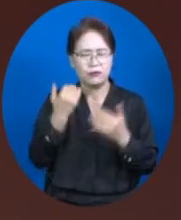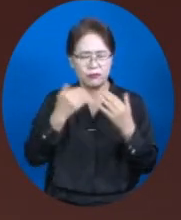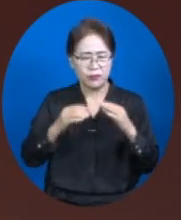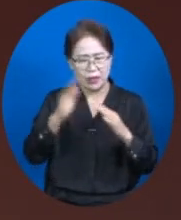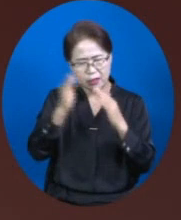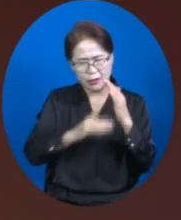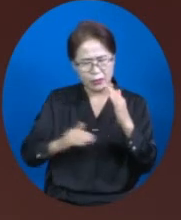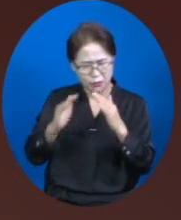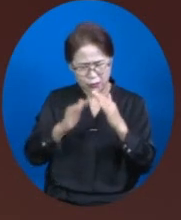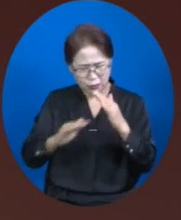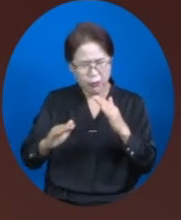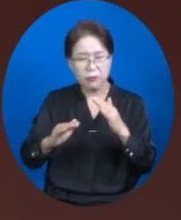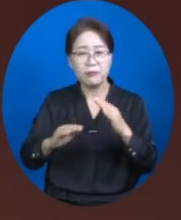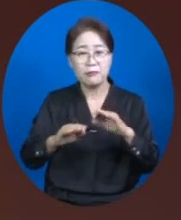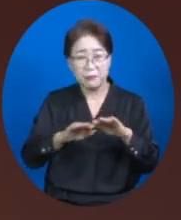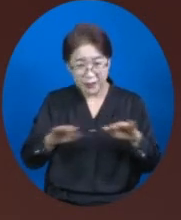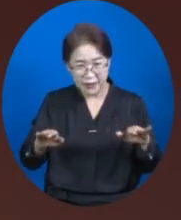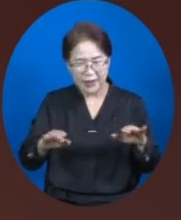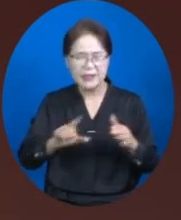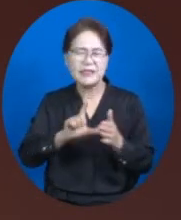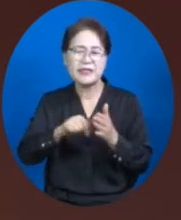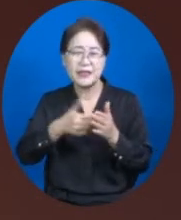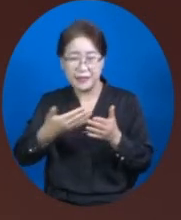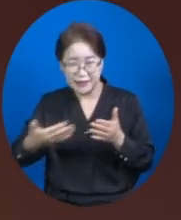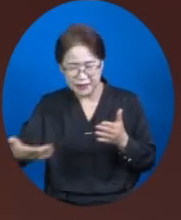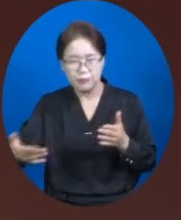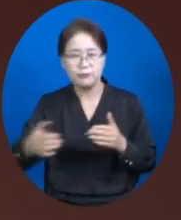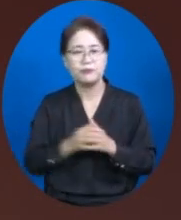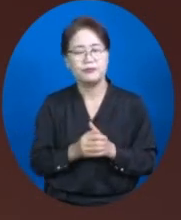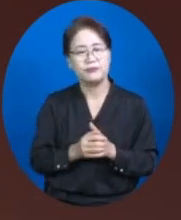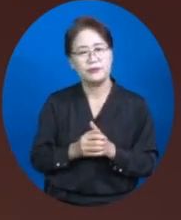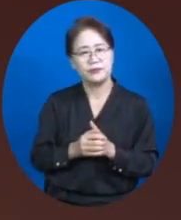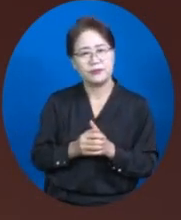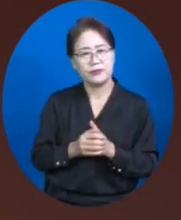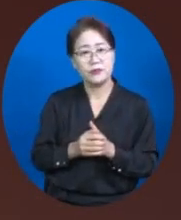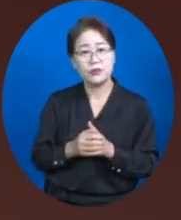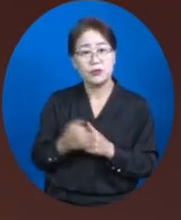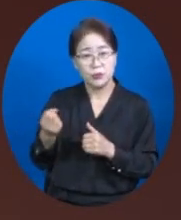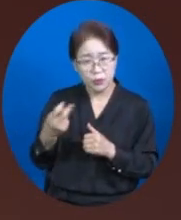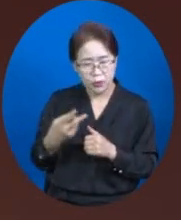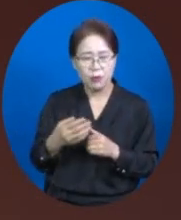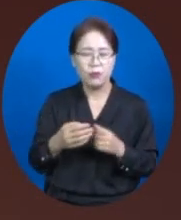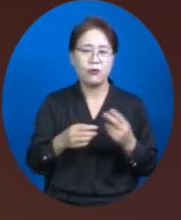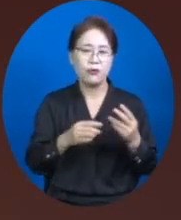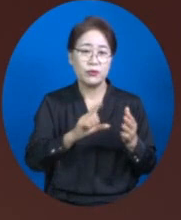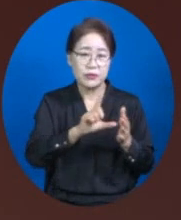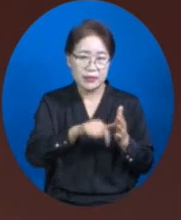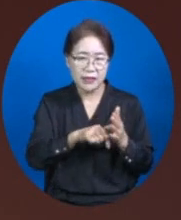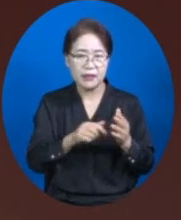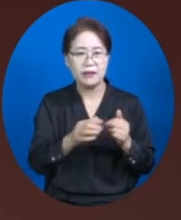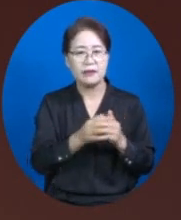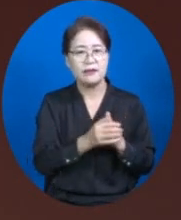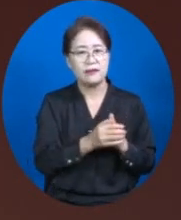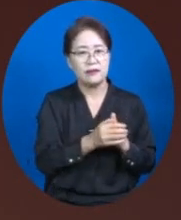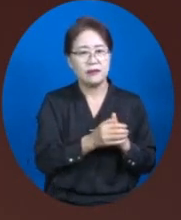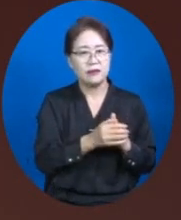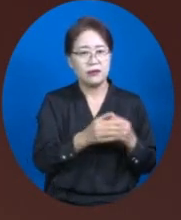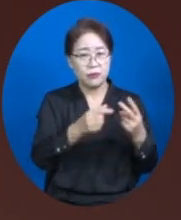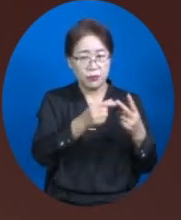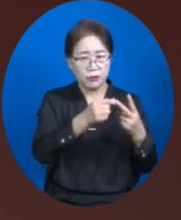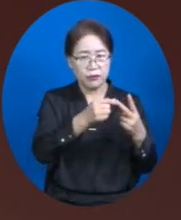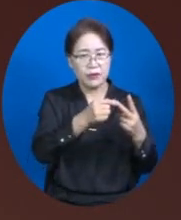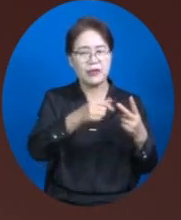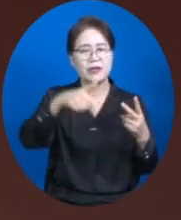크로노스의 시간이라고 말합니다 그런데 시간의 개념 가운데는 여러분 크로노스만 있는 것이 아니라